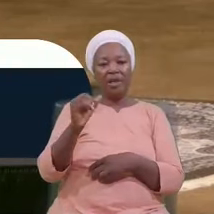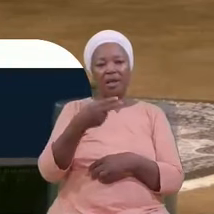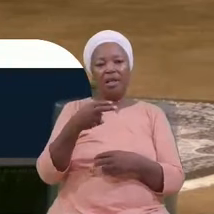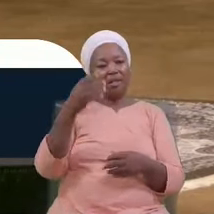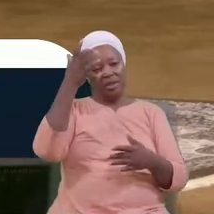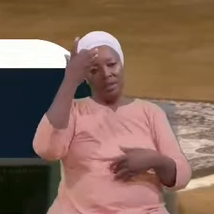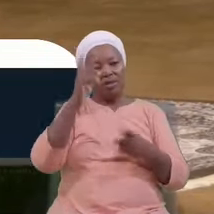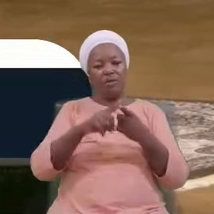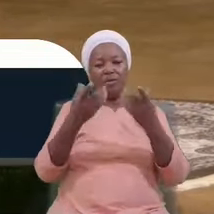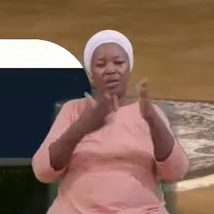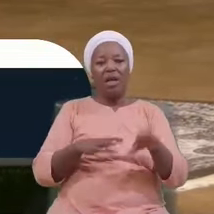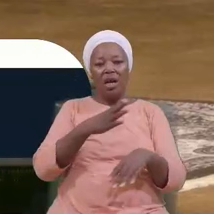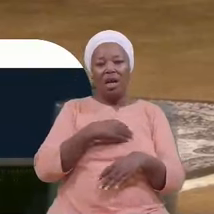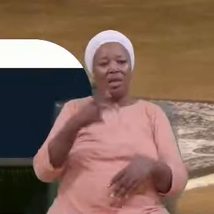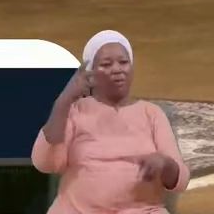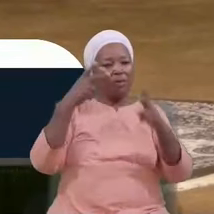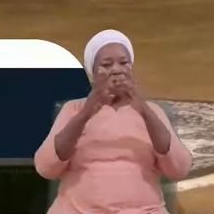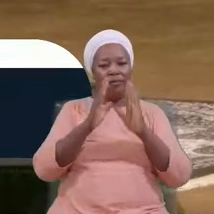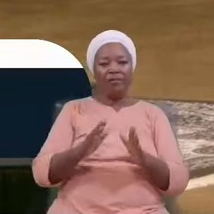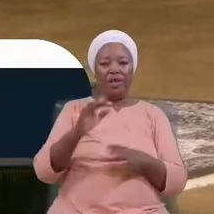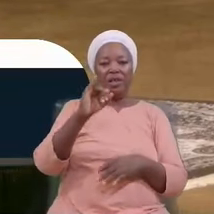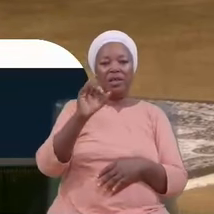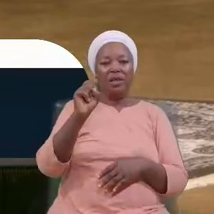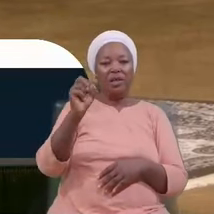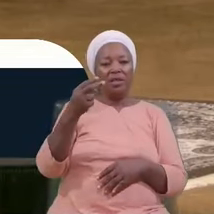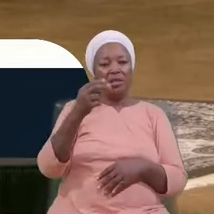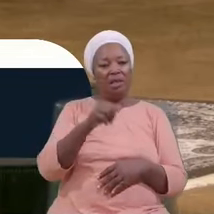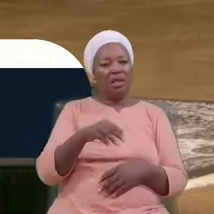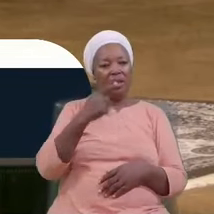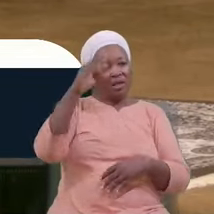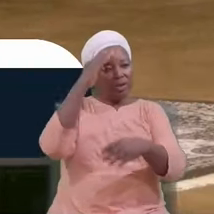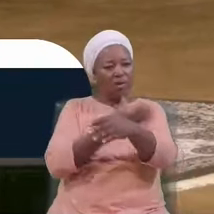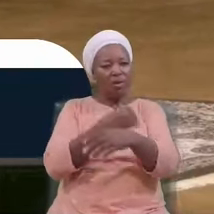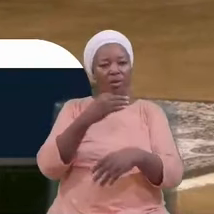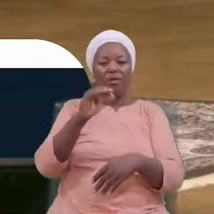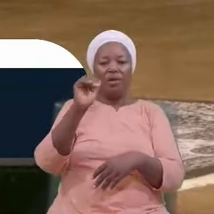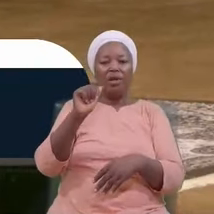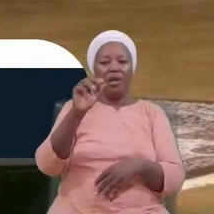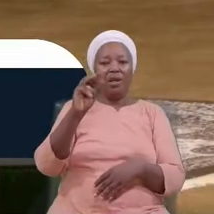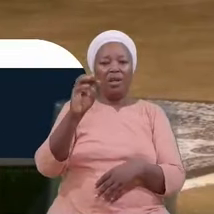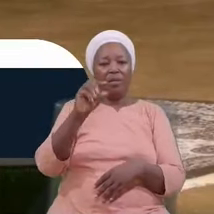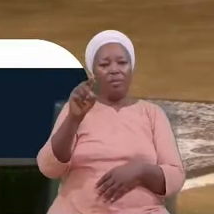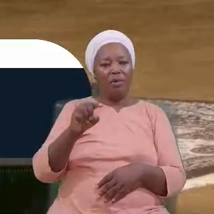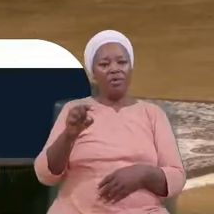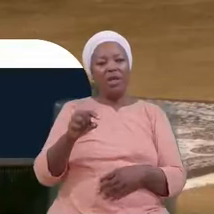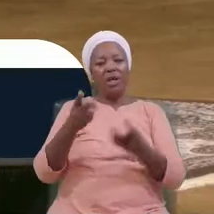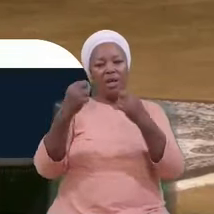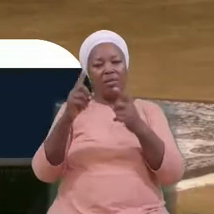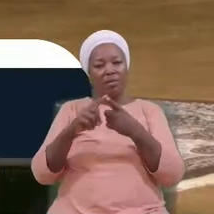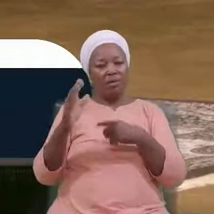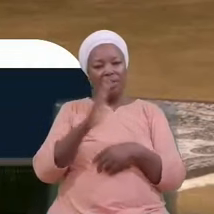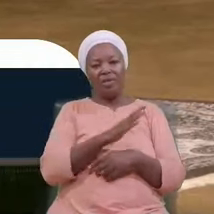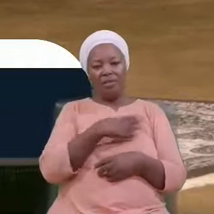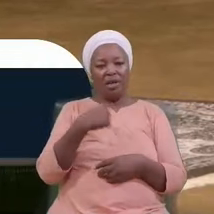prophète Isaïe, fils d'Amoz, vint auprès de lui et lui dit, « Ainsi